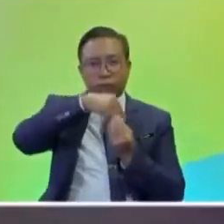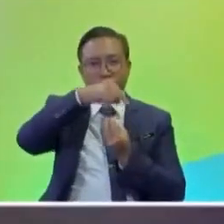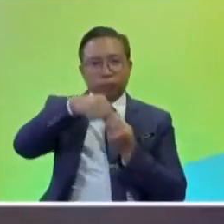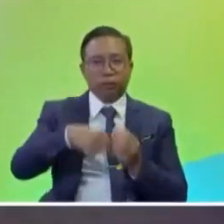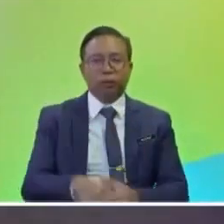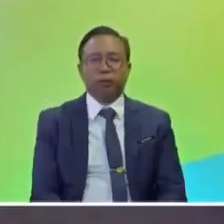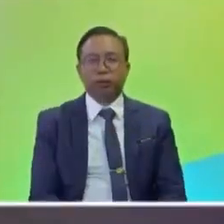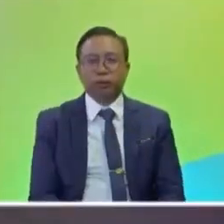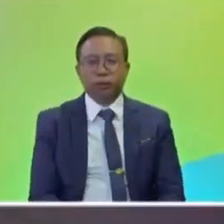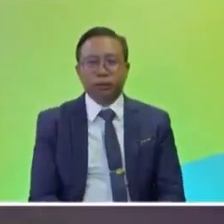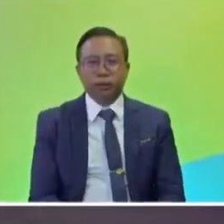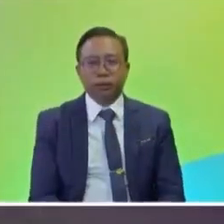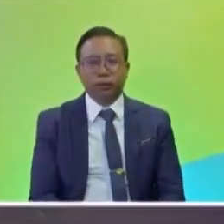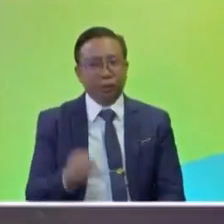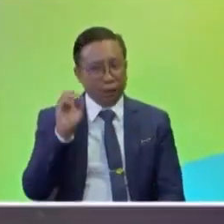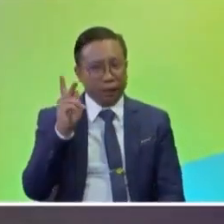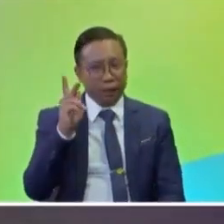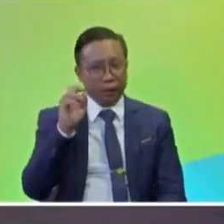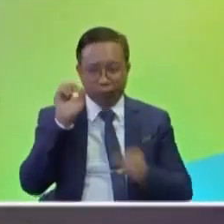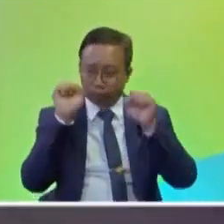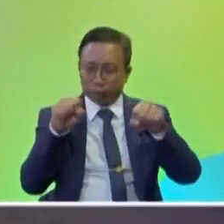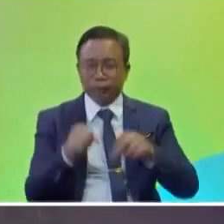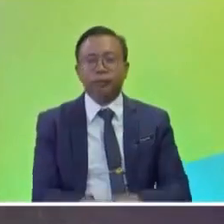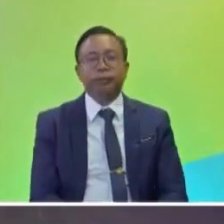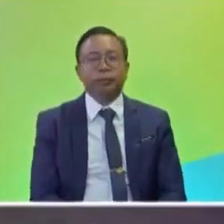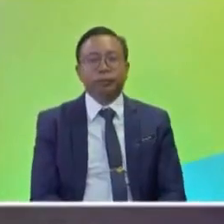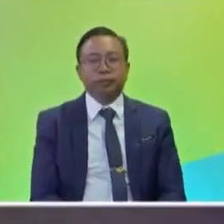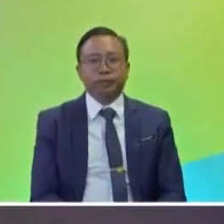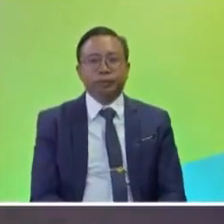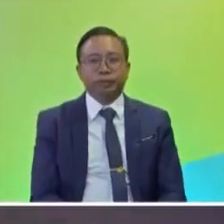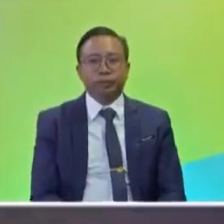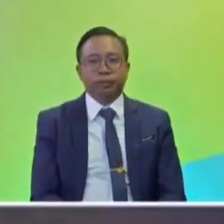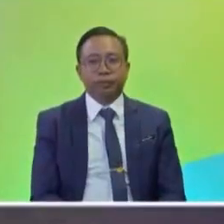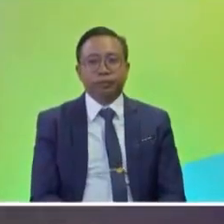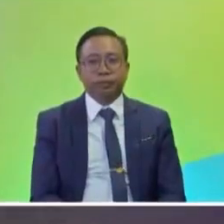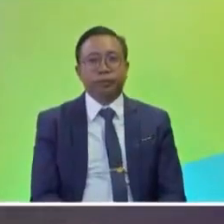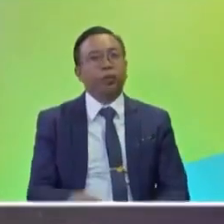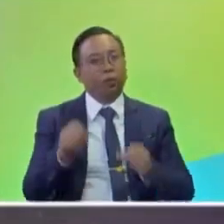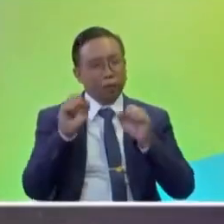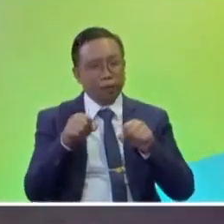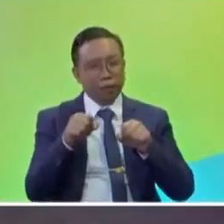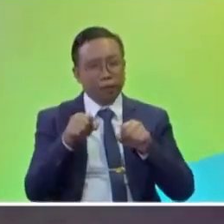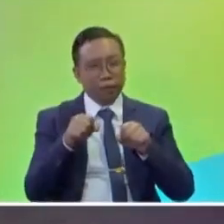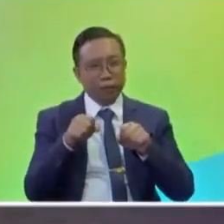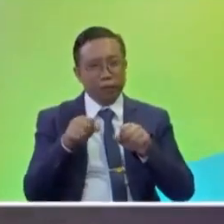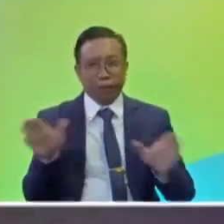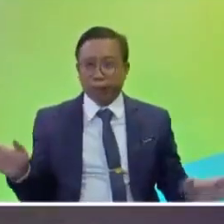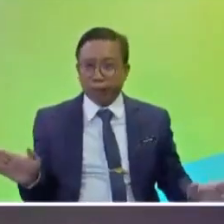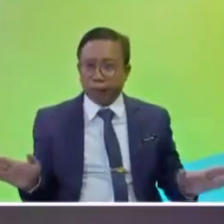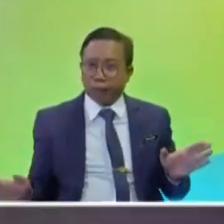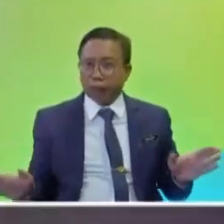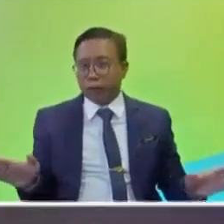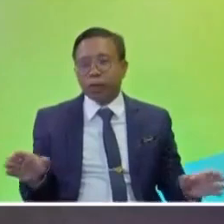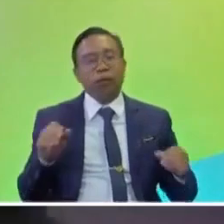Pusing. Wow. Okey. Boleh? Boleh cikgu. Pusing ni, macam penguin. Boleh. Tak kisah. Janji pusing.